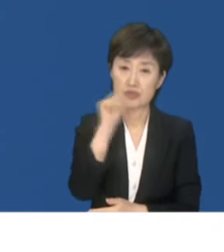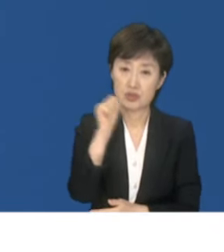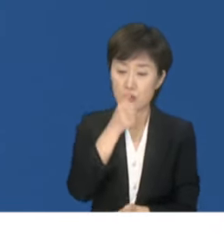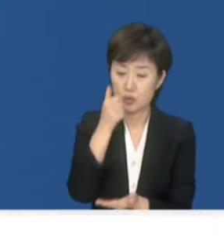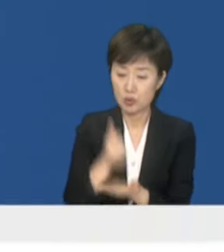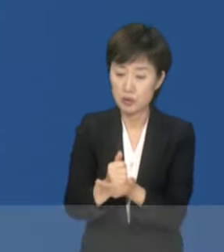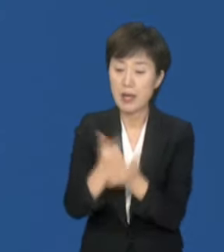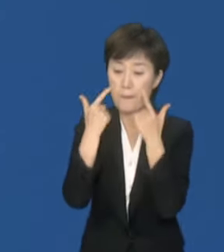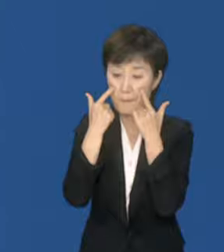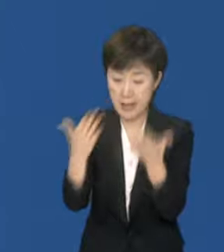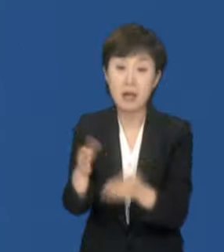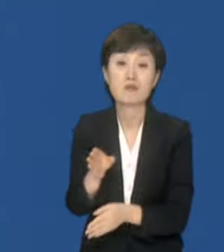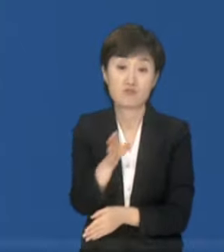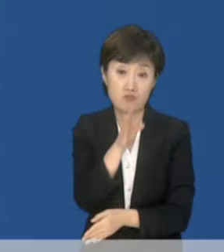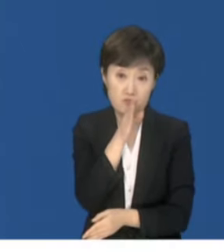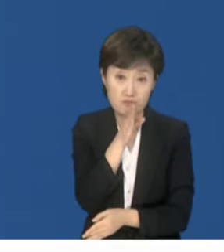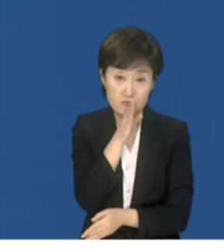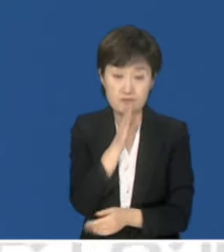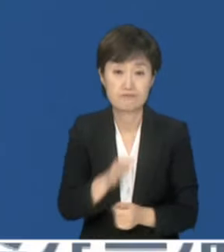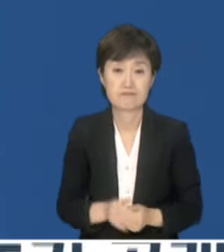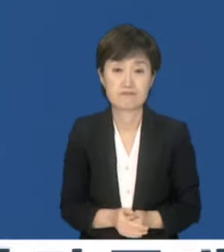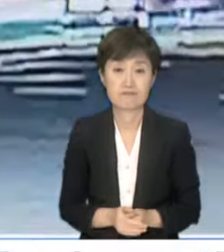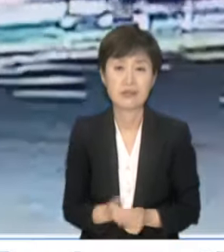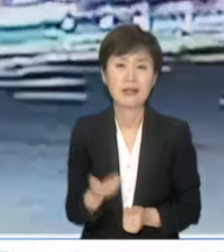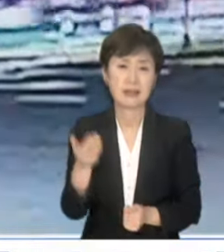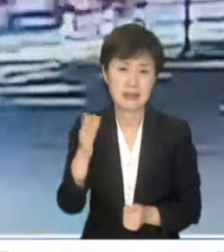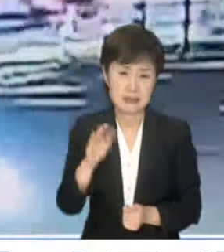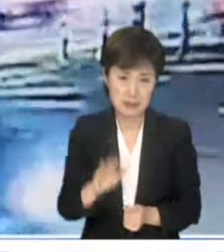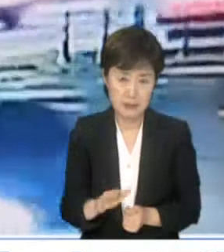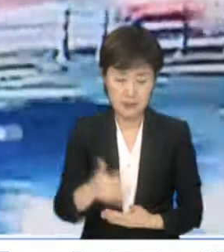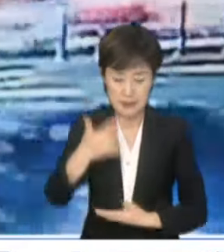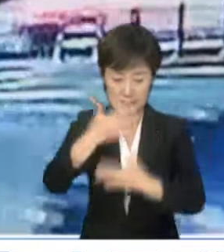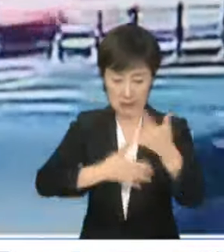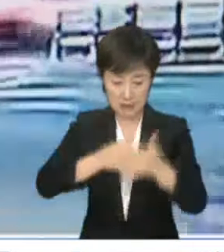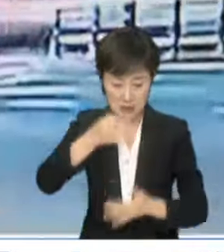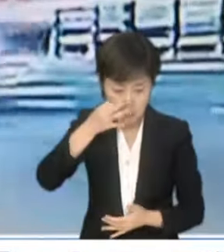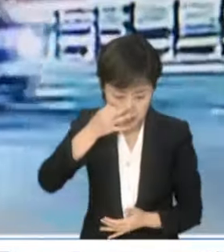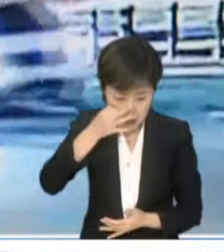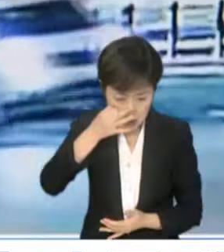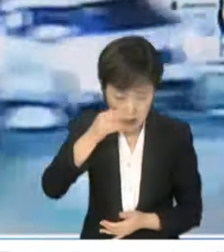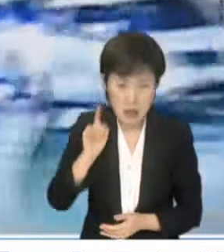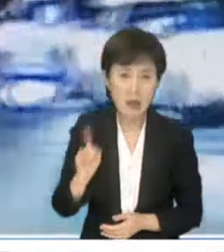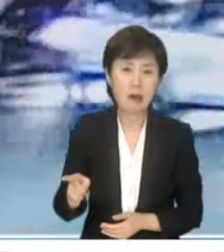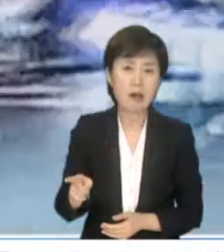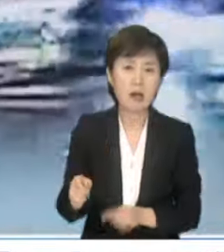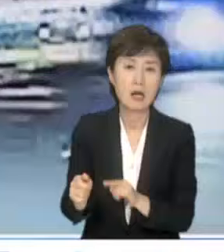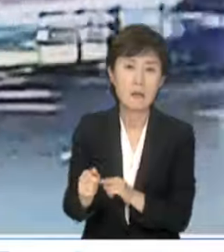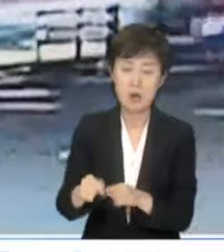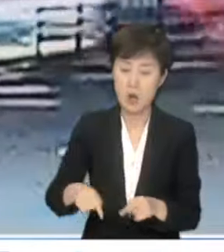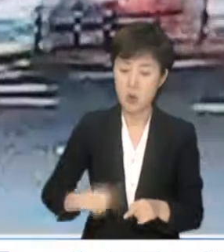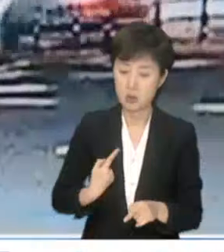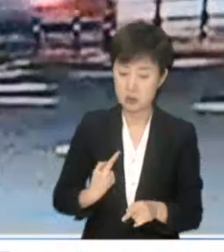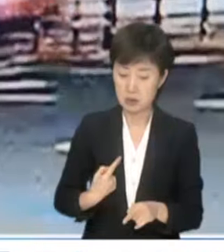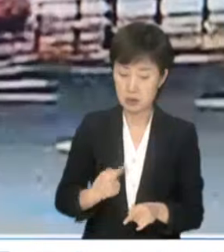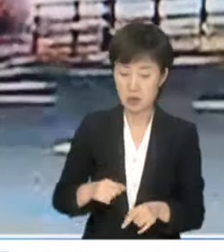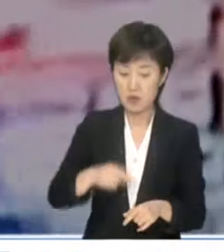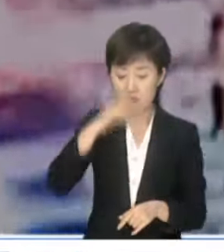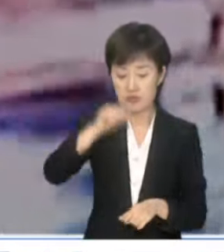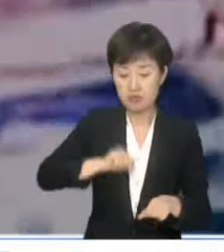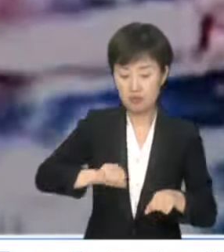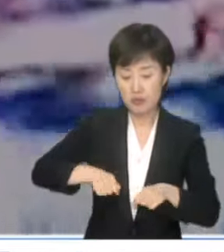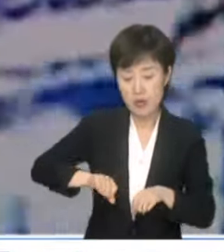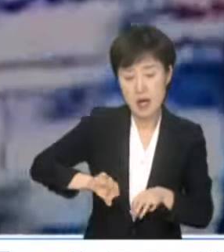유죄를 입장하는 데는 부족함이 없는 상황입니다. 예. 다만 이렇게 이제 CCTV로서 실제로 이렇게 운전한 사실 또 이제 거리